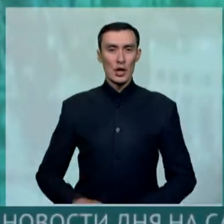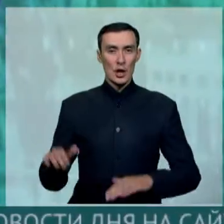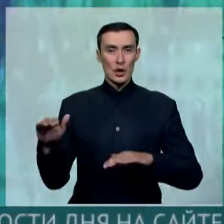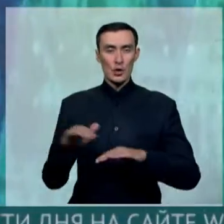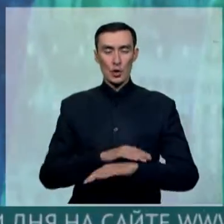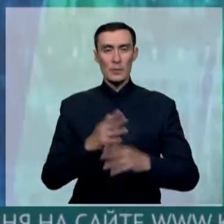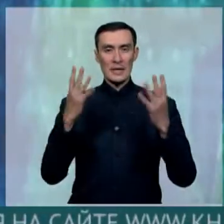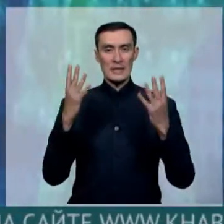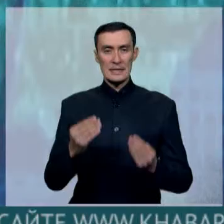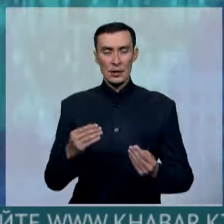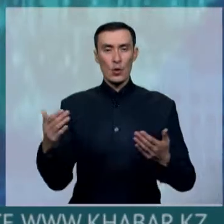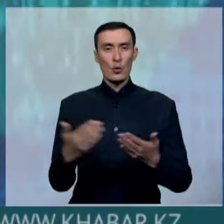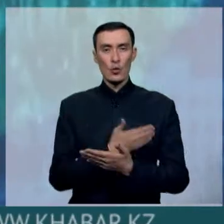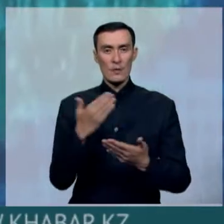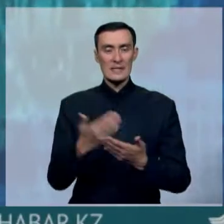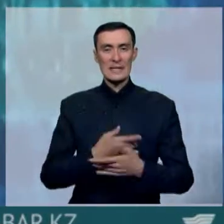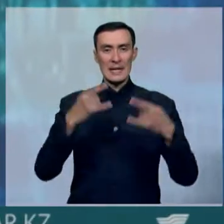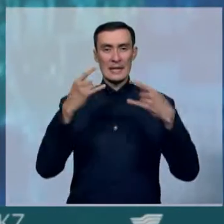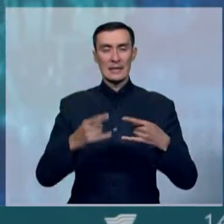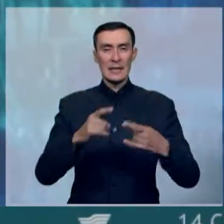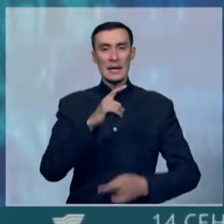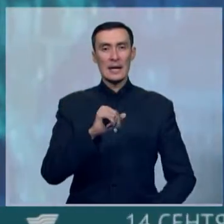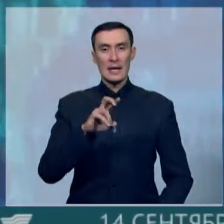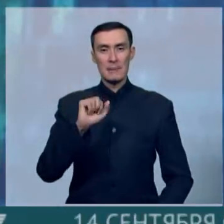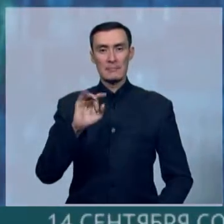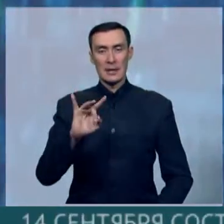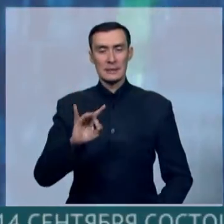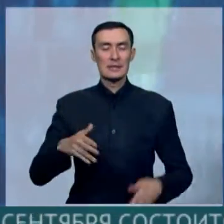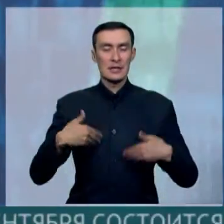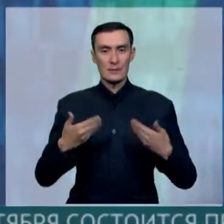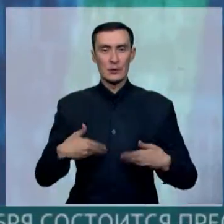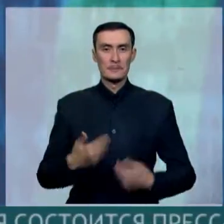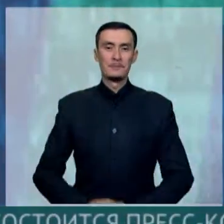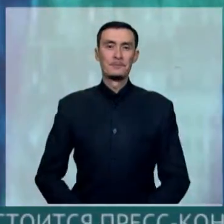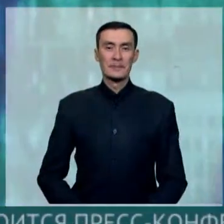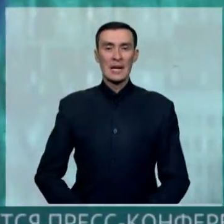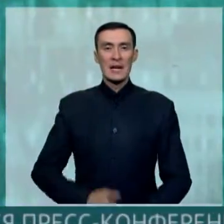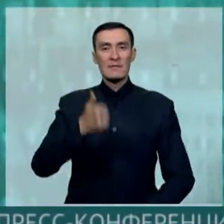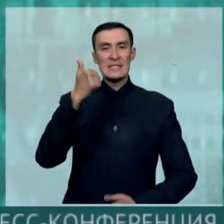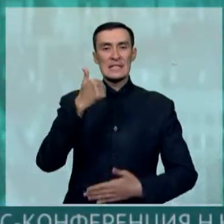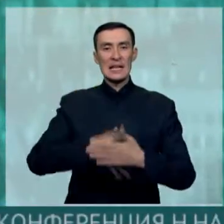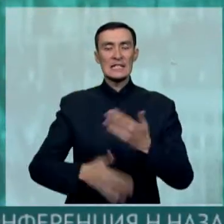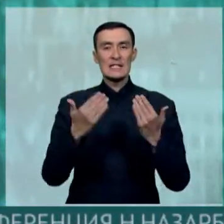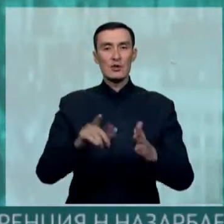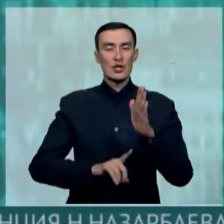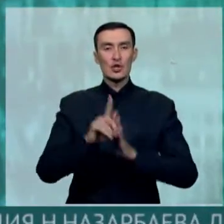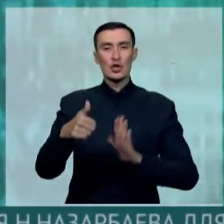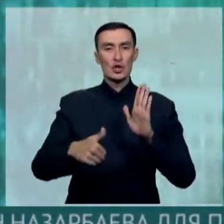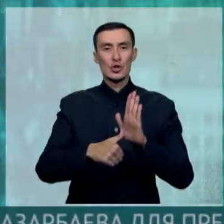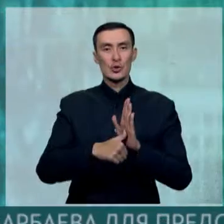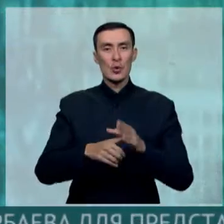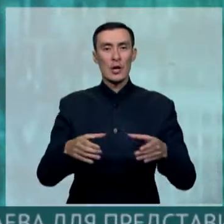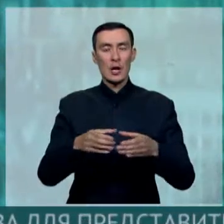Это главные новости страны в студии Салтанат Тугильбаева. Здравствуйте. В столице сегодня начался шестой